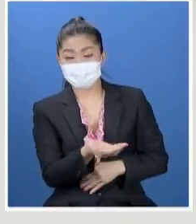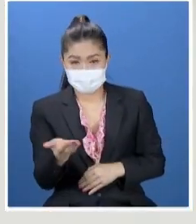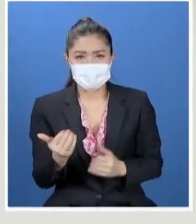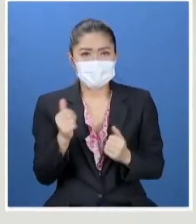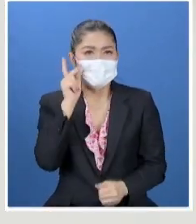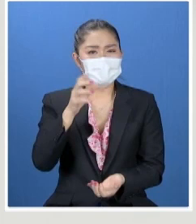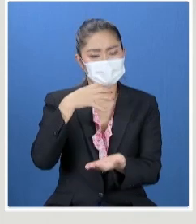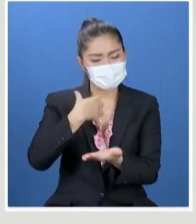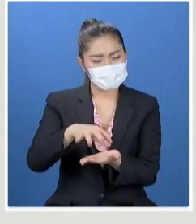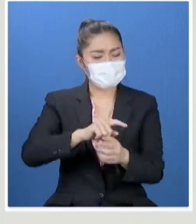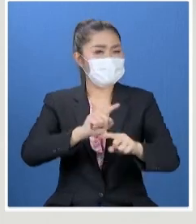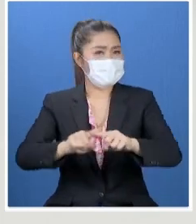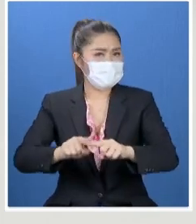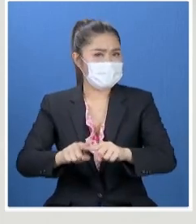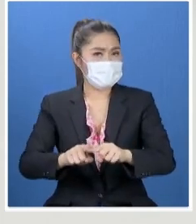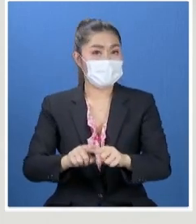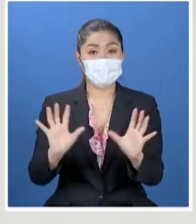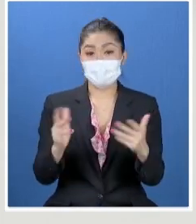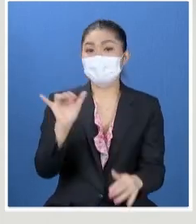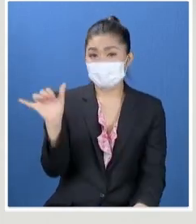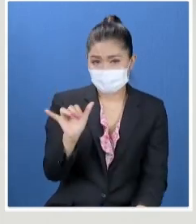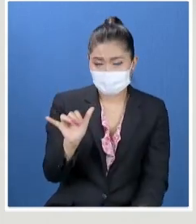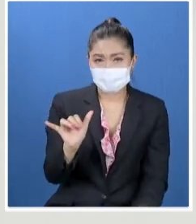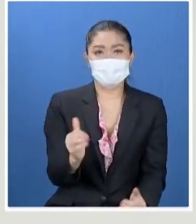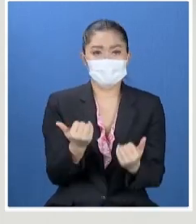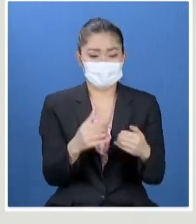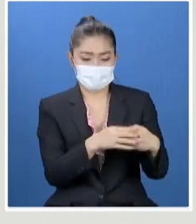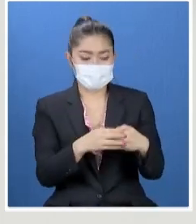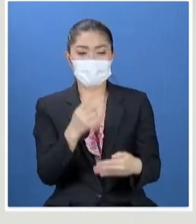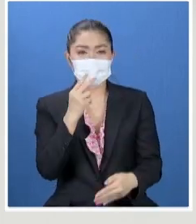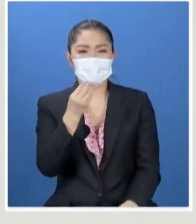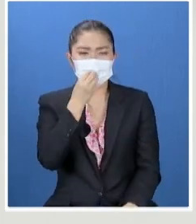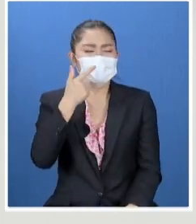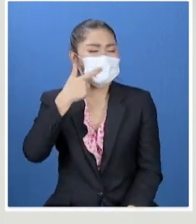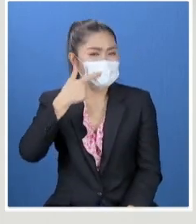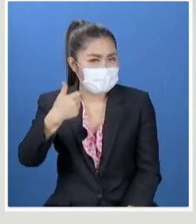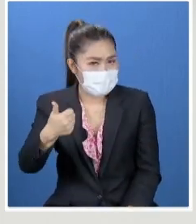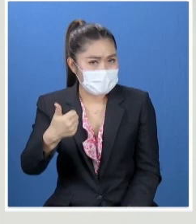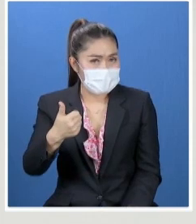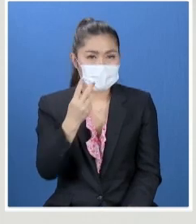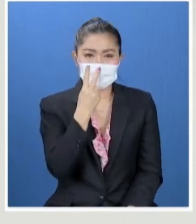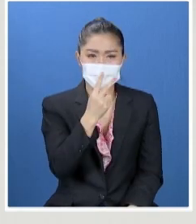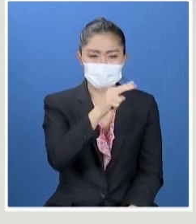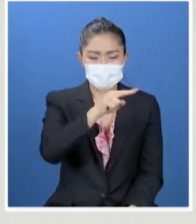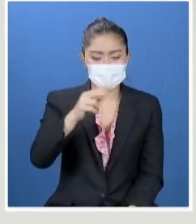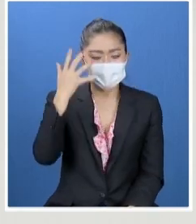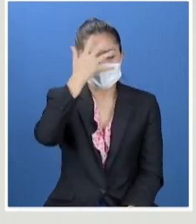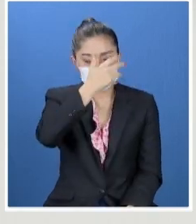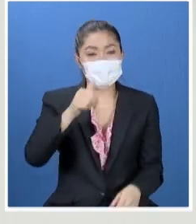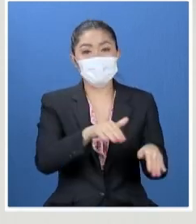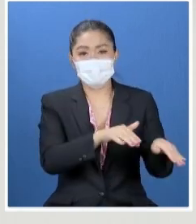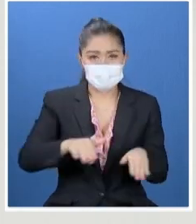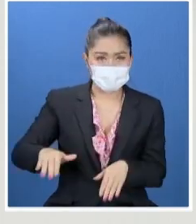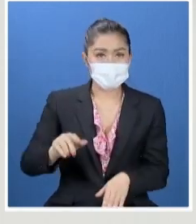คะข่าวเล่าเรื่องนอกเรื่องข่าวยังไม่หมดเพียงเท่านี้นะคะเดี๋ยวจะพาไปทานของอร่อยแล้วก็พาไปชมบรรยากาศสวยๆพร้